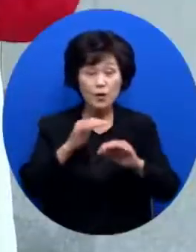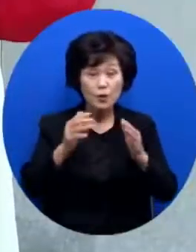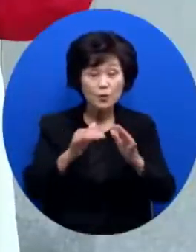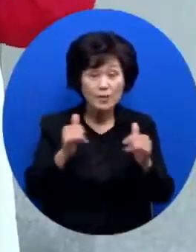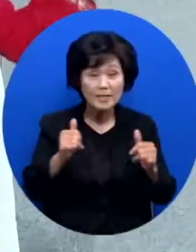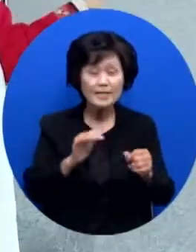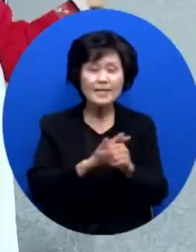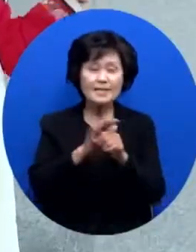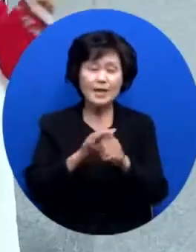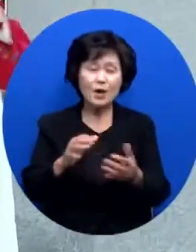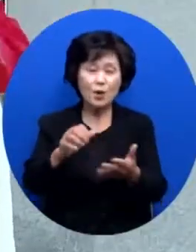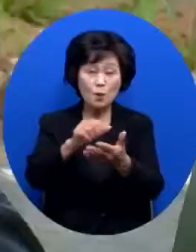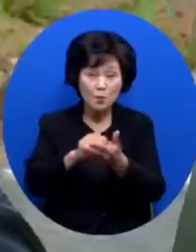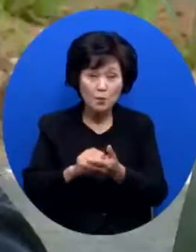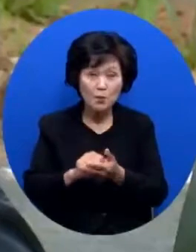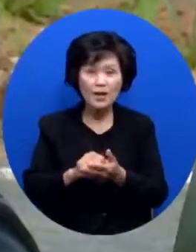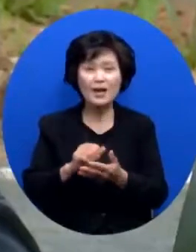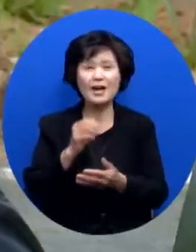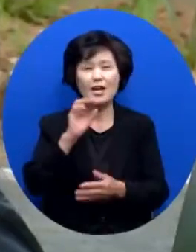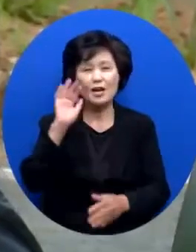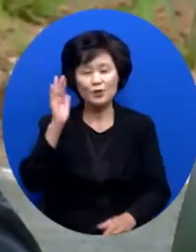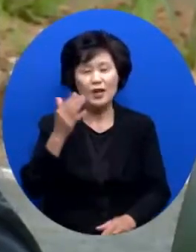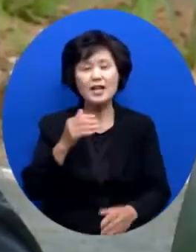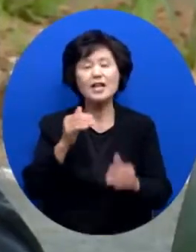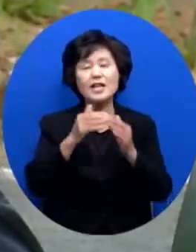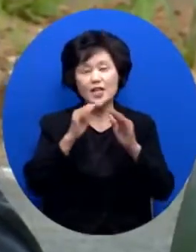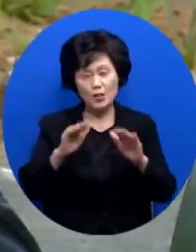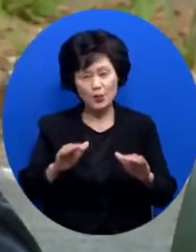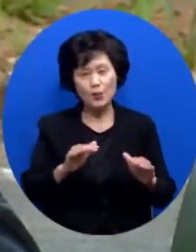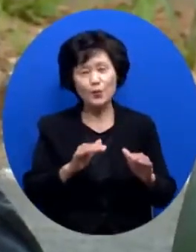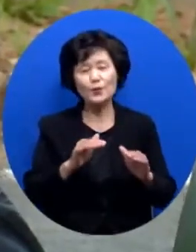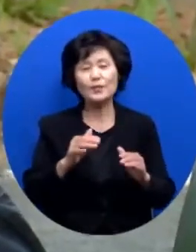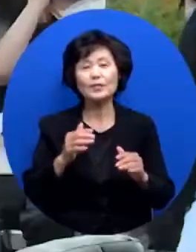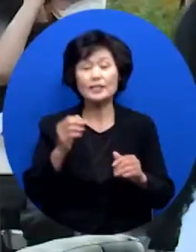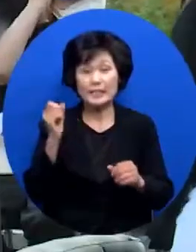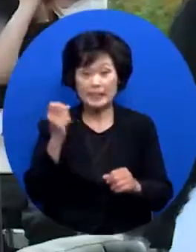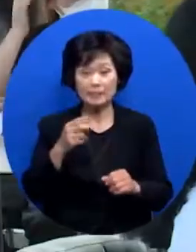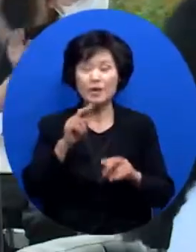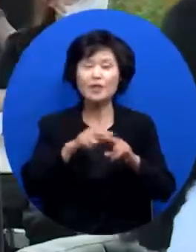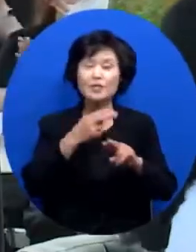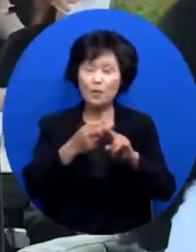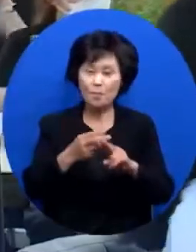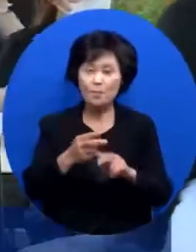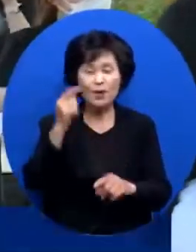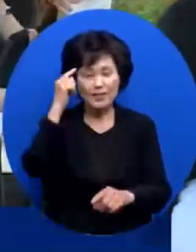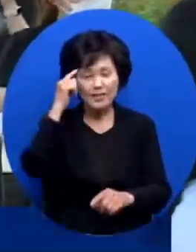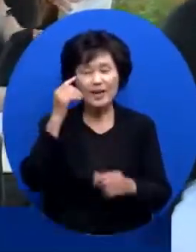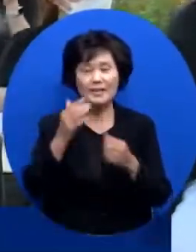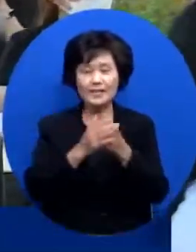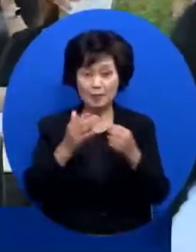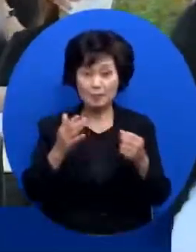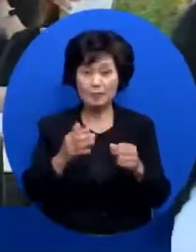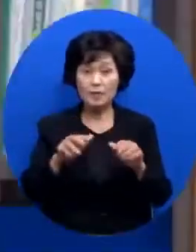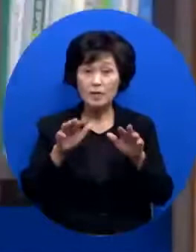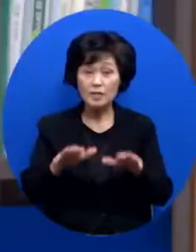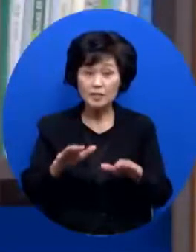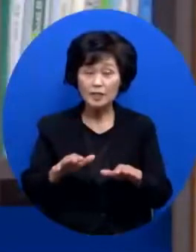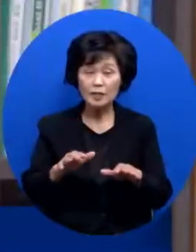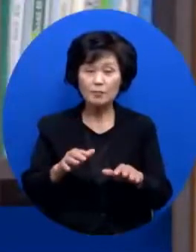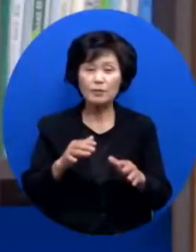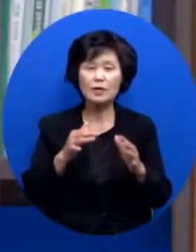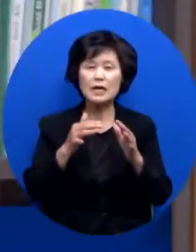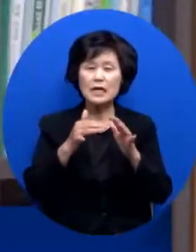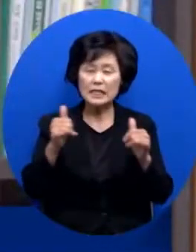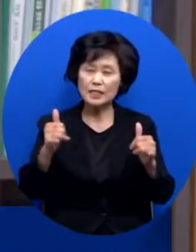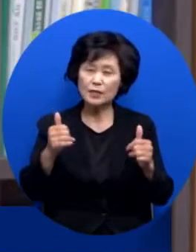할 이웃이자 다음 세대 부흥을 이끌 선물로 바라보기 때문입니다. 지금은 인구 절벽의 시대입니다.